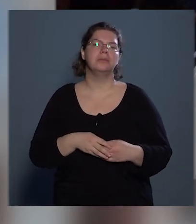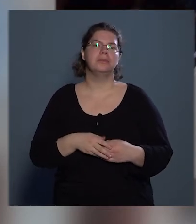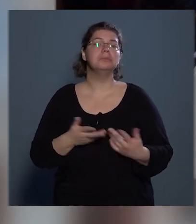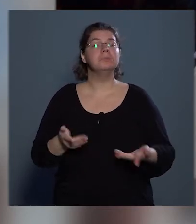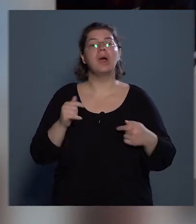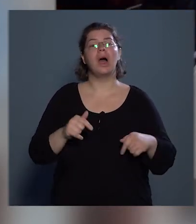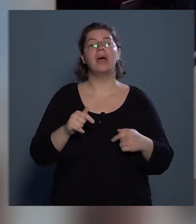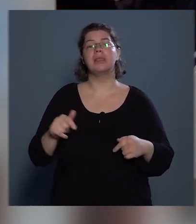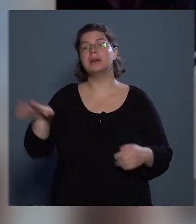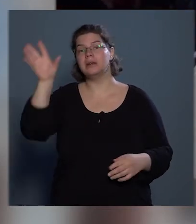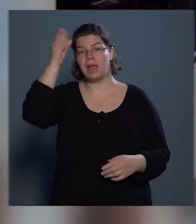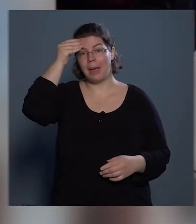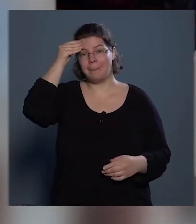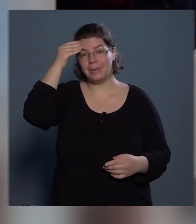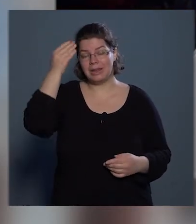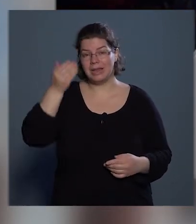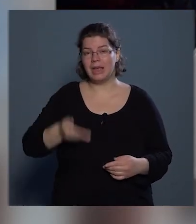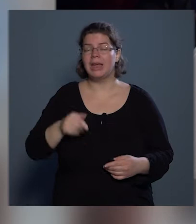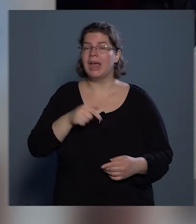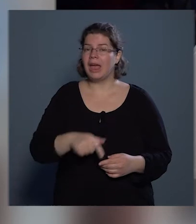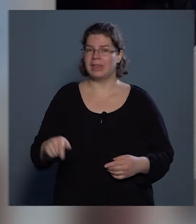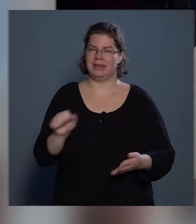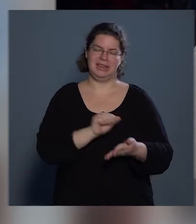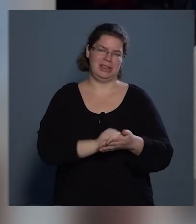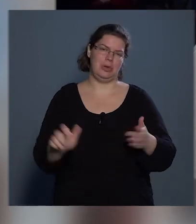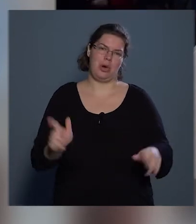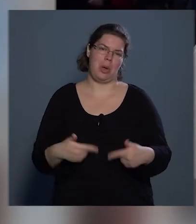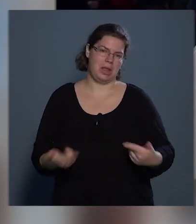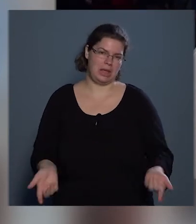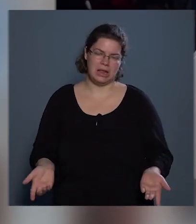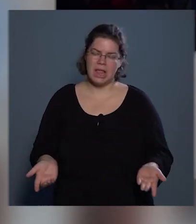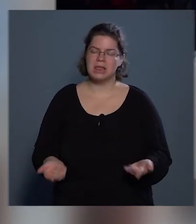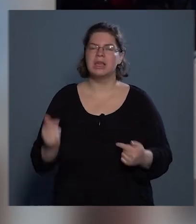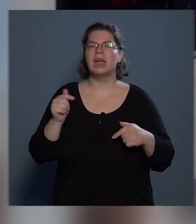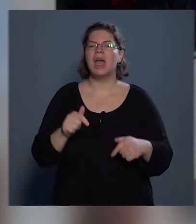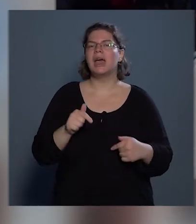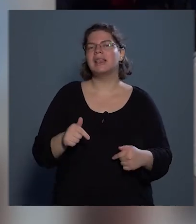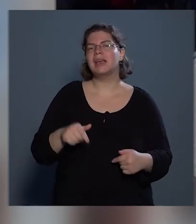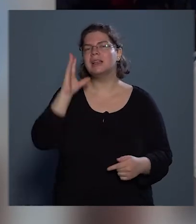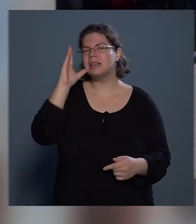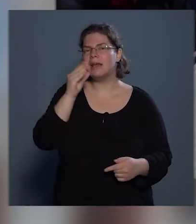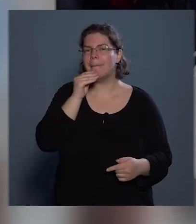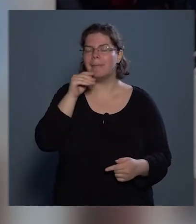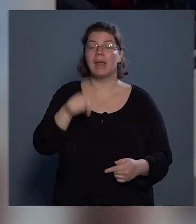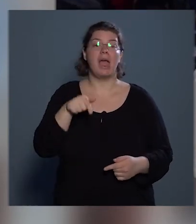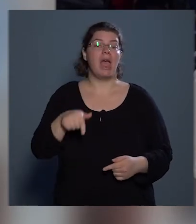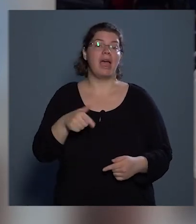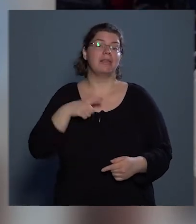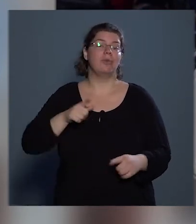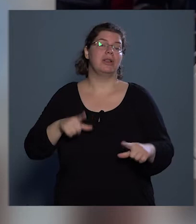Ezek az emlékek, ezek kitörölhetetlenek. Ezeket az ember egy élet, ez volt az